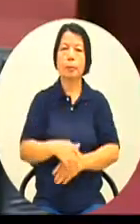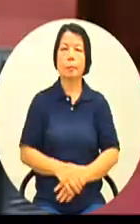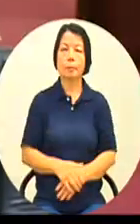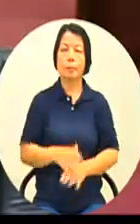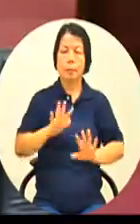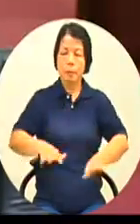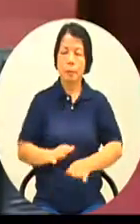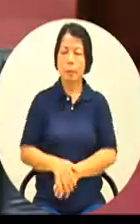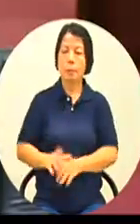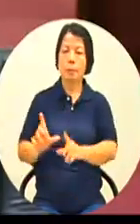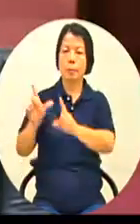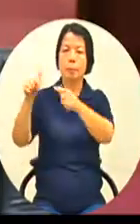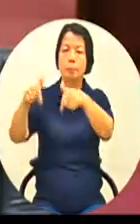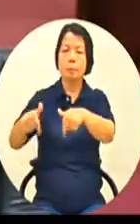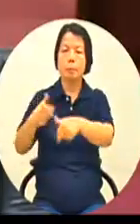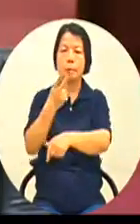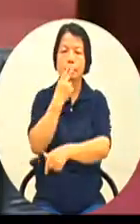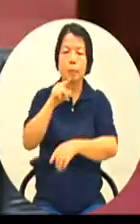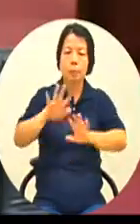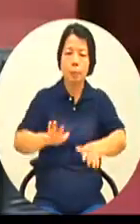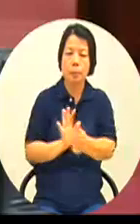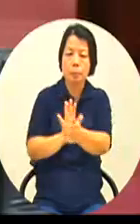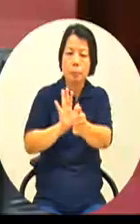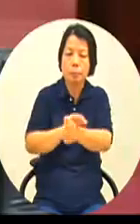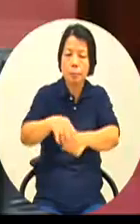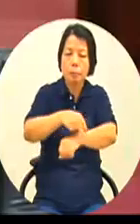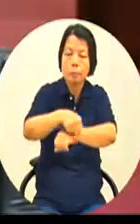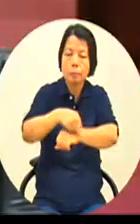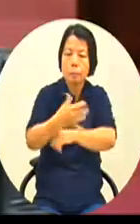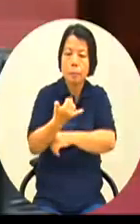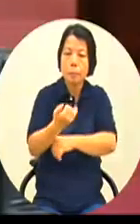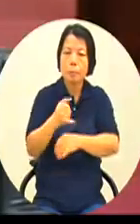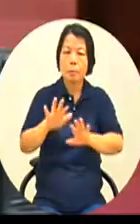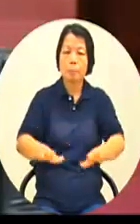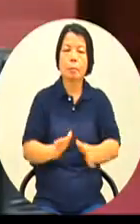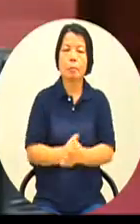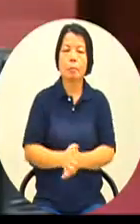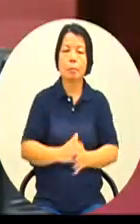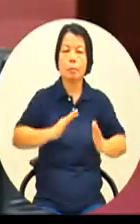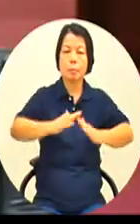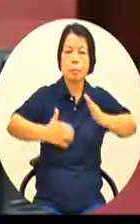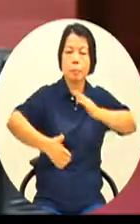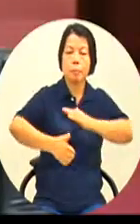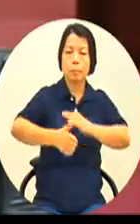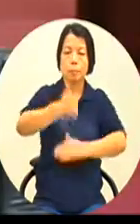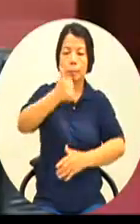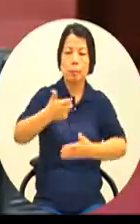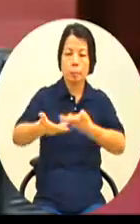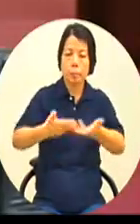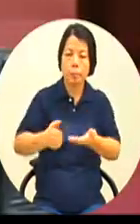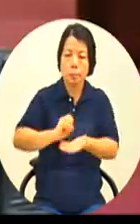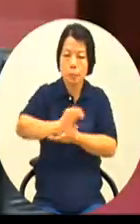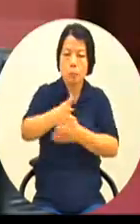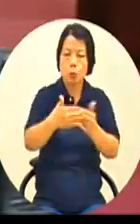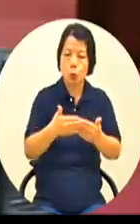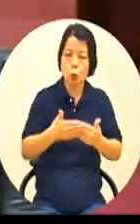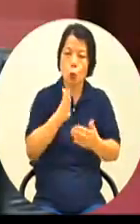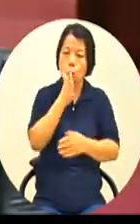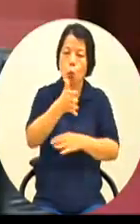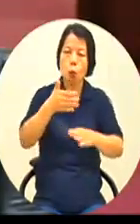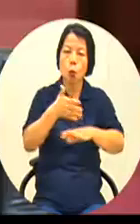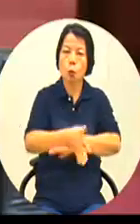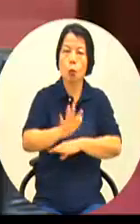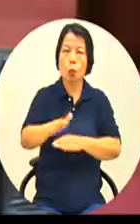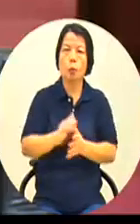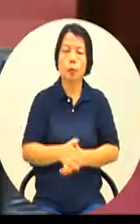政策推动啊，即马正是安怎？本色咧，伫迄个市场刚做报告的，我嘛有伊讲的这个问题。咱的鸡卵咧，